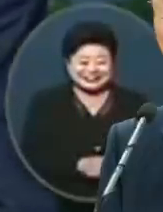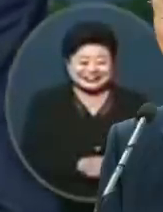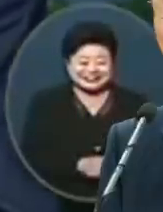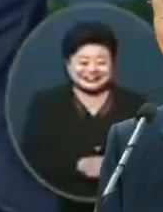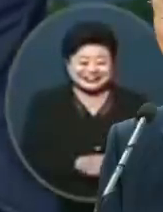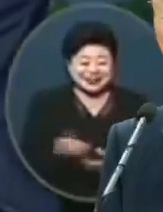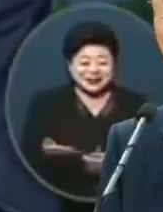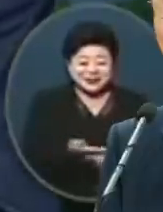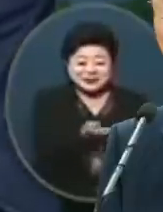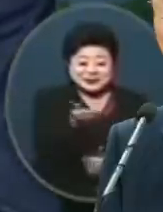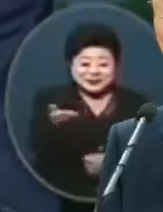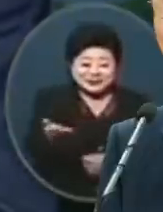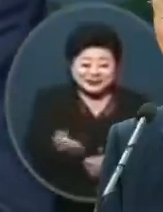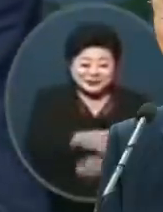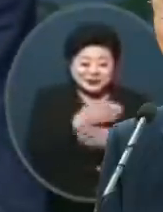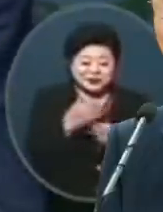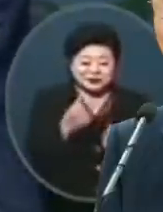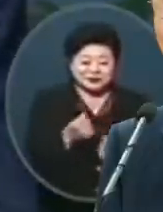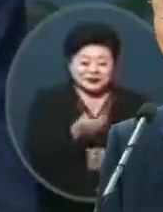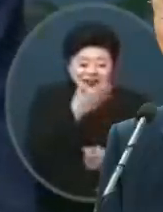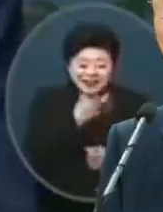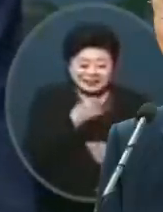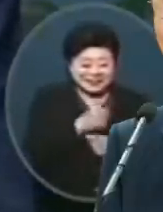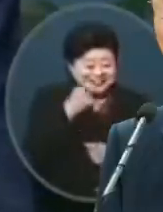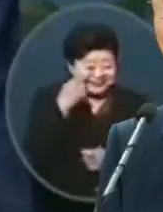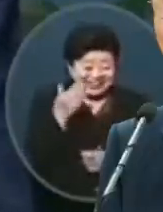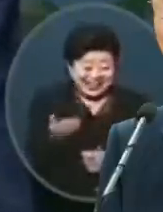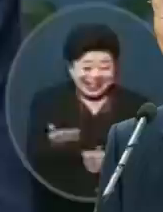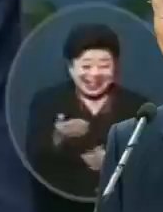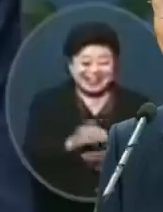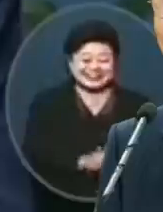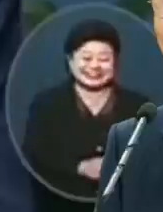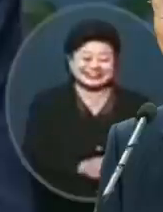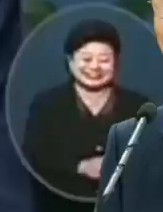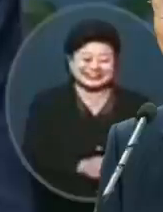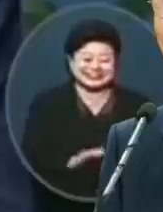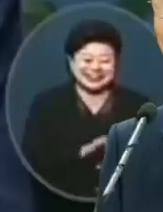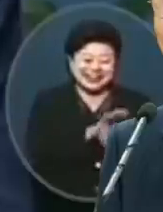여러분 모두 다 행복하시기 바랍니다.